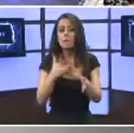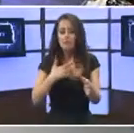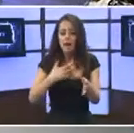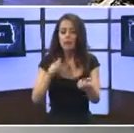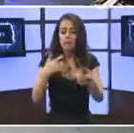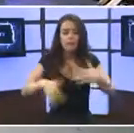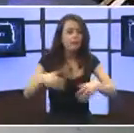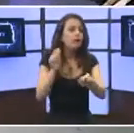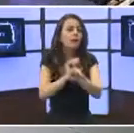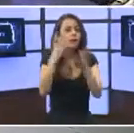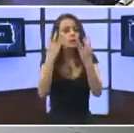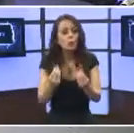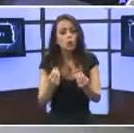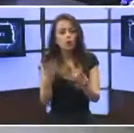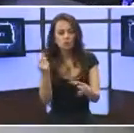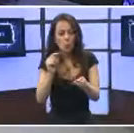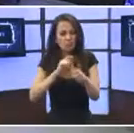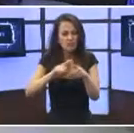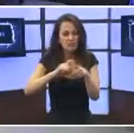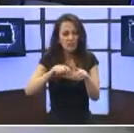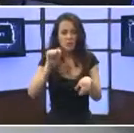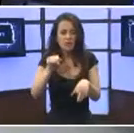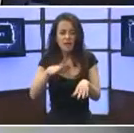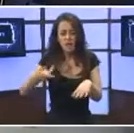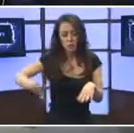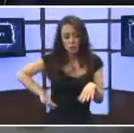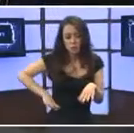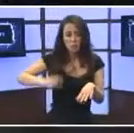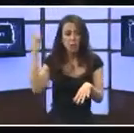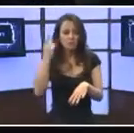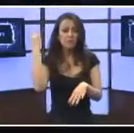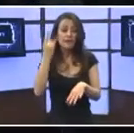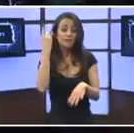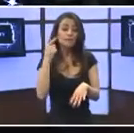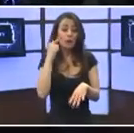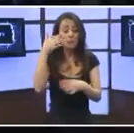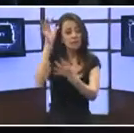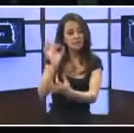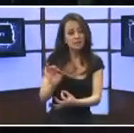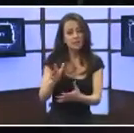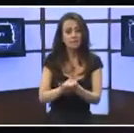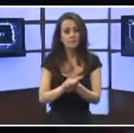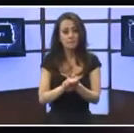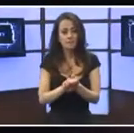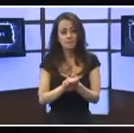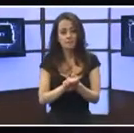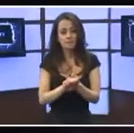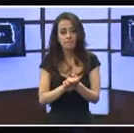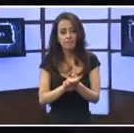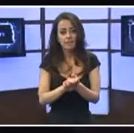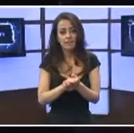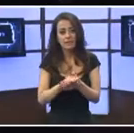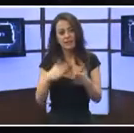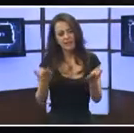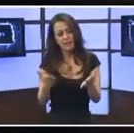bunu çünkü. En çok kızdığımız hani bize dışarıda çocuğumu gezdirirken bir insanın hani böyle o tuhaf bakışlar. Ya